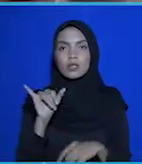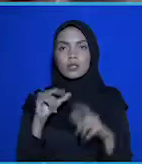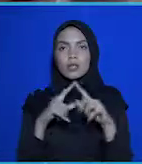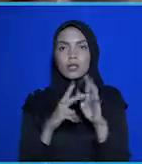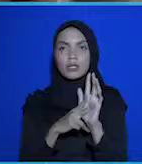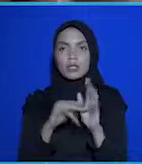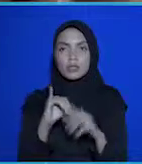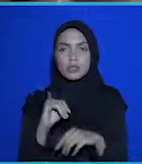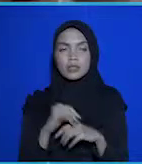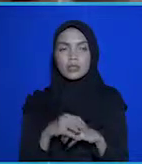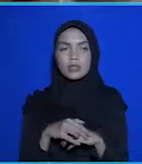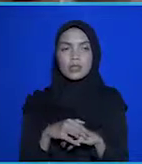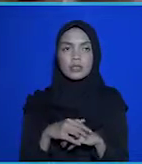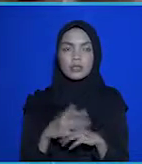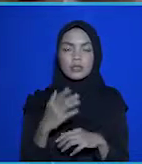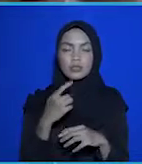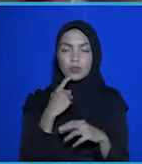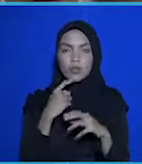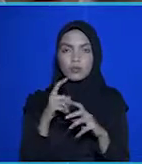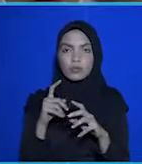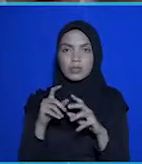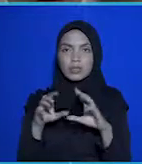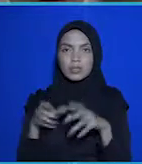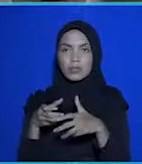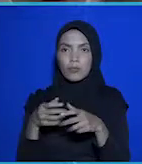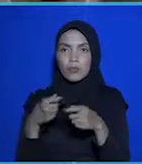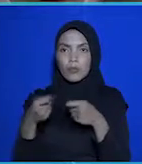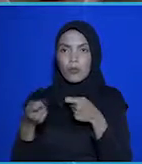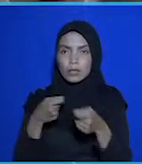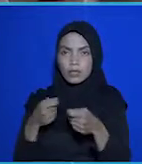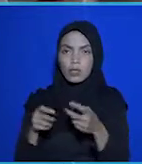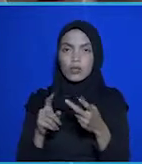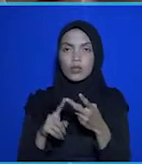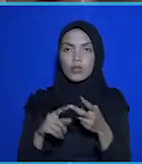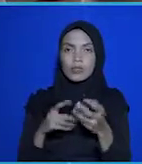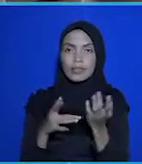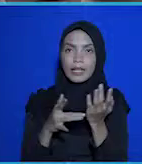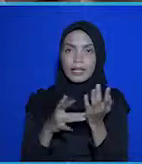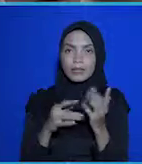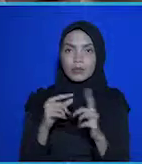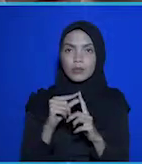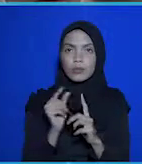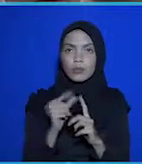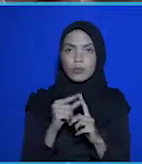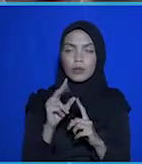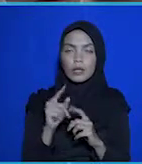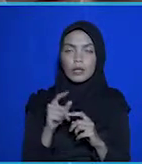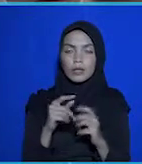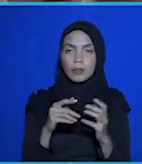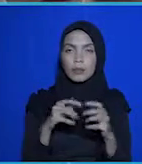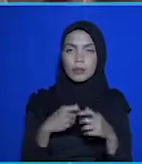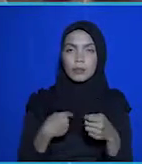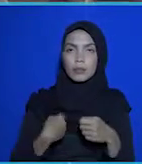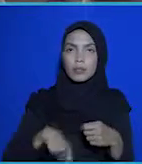Jadi nah, itu yang akan didampingi oleh tim fasilitator dan tim teknis Kementerian PUPR. Di mana tim teknisnya itu